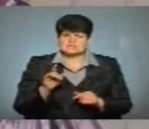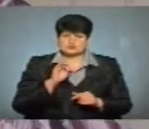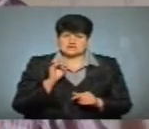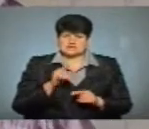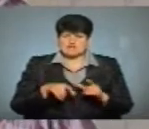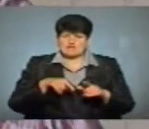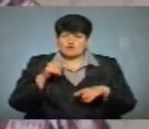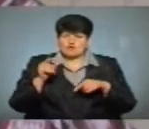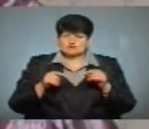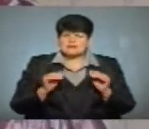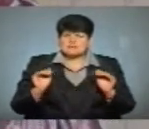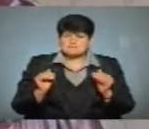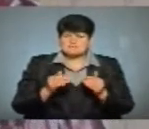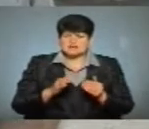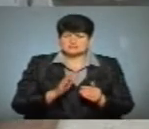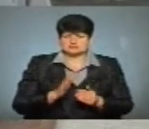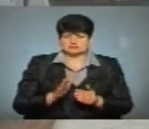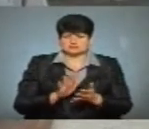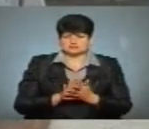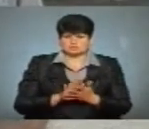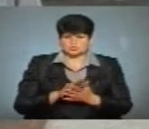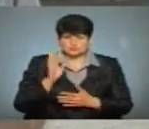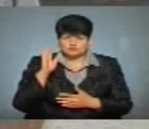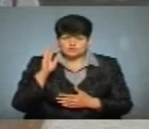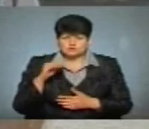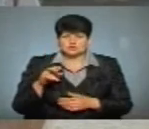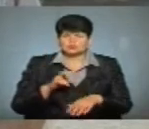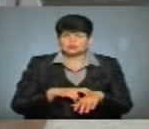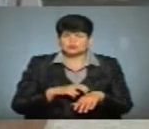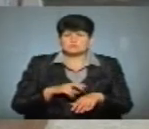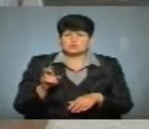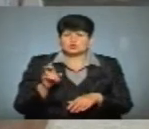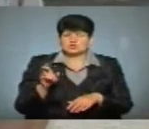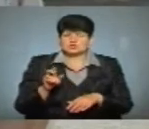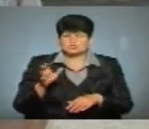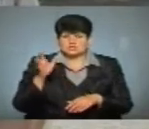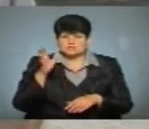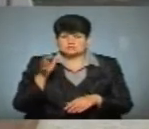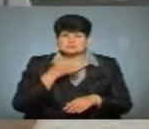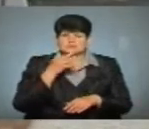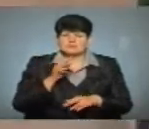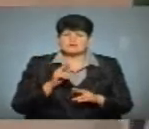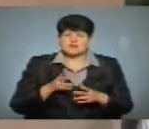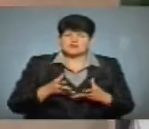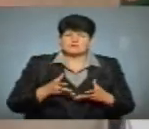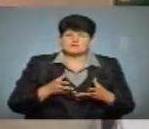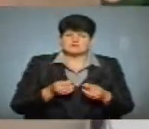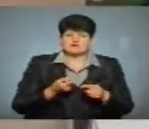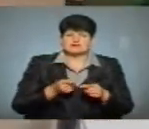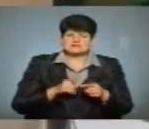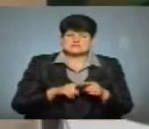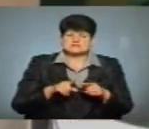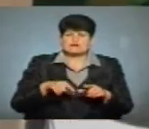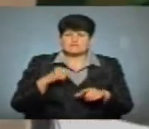водорослів і менше буде токсин в воді. Доктор біологічних наук Василь Грубінко розповів, як впливають ці водорості